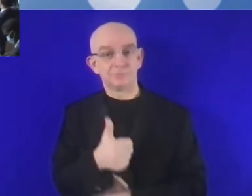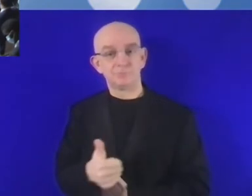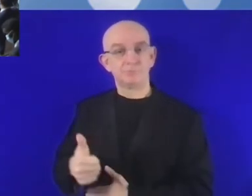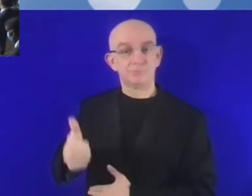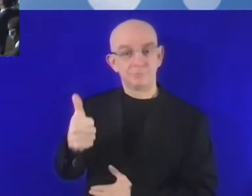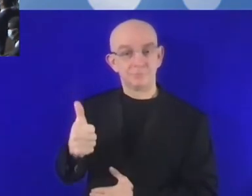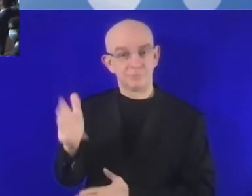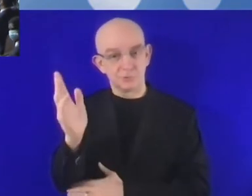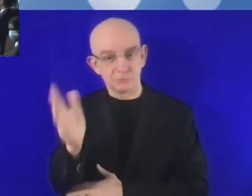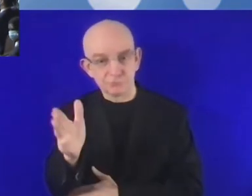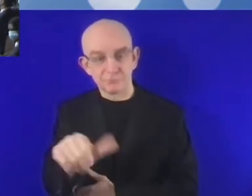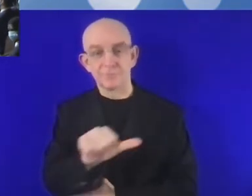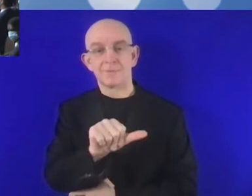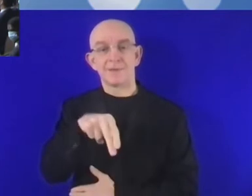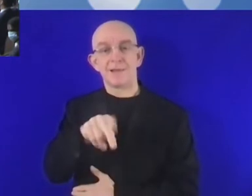نرحب بكم الآن